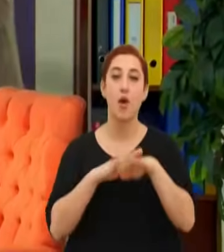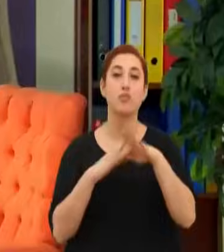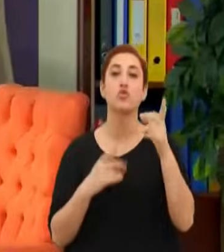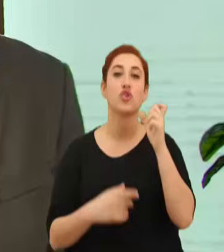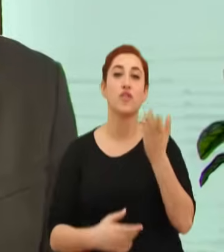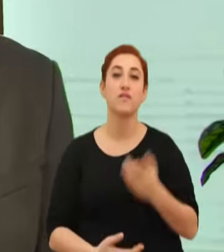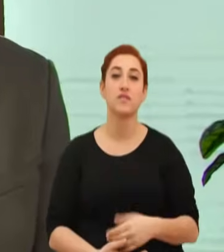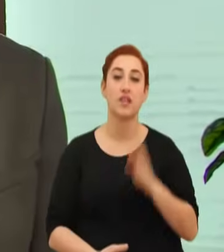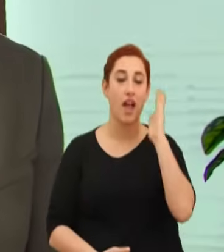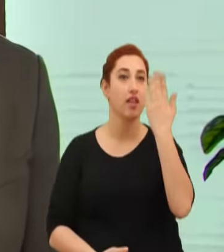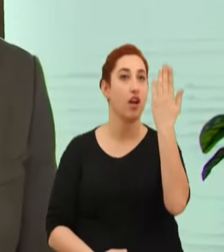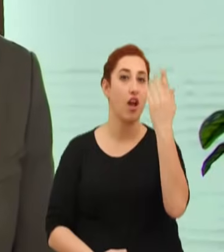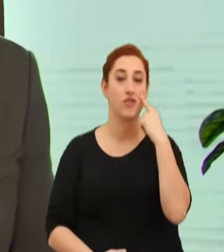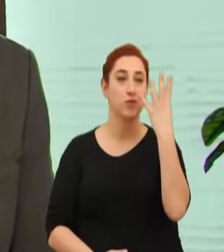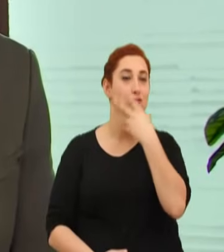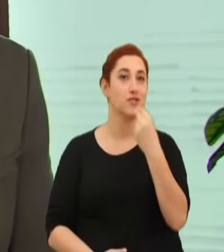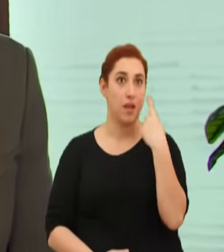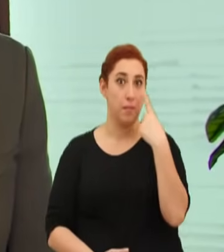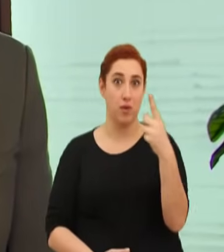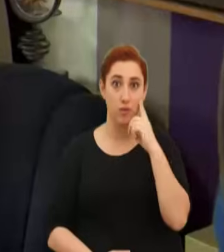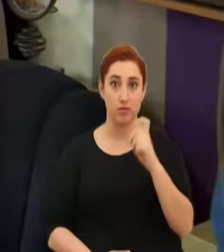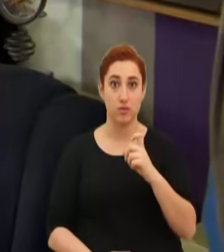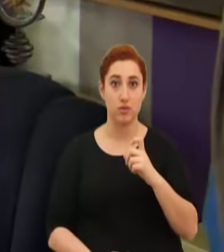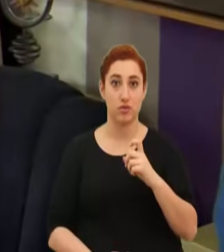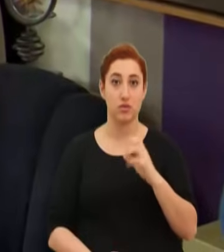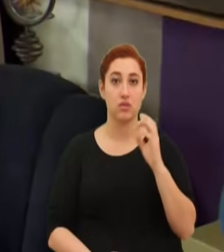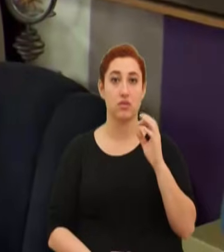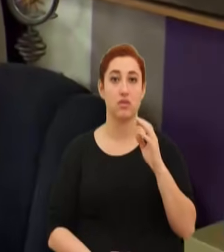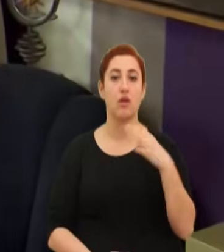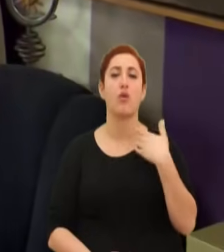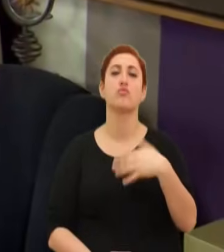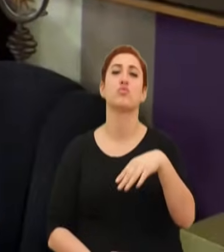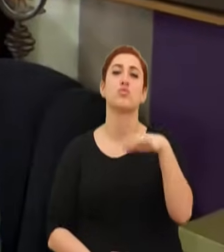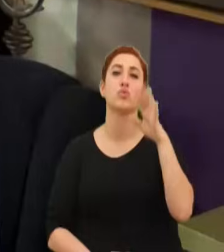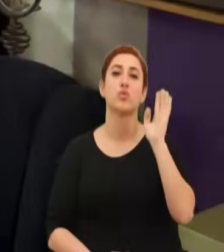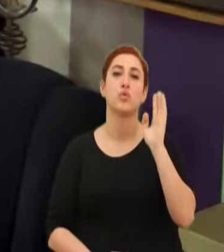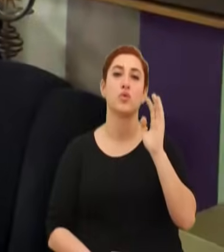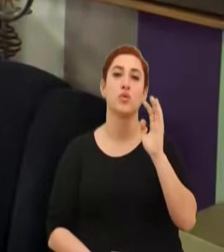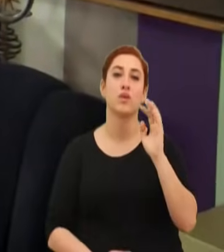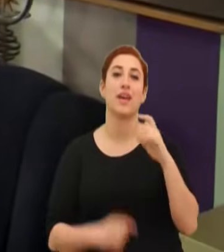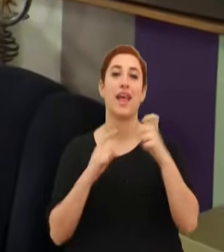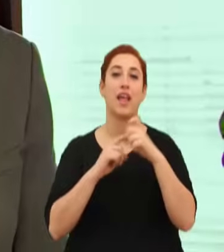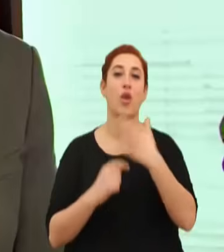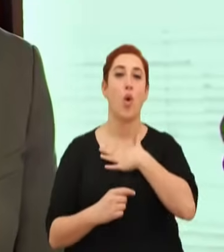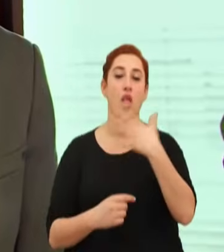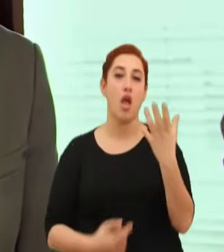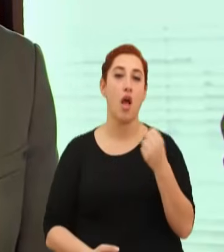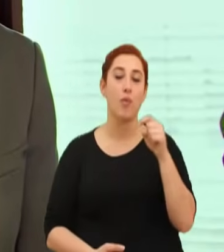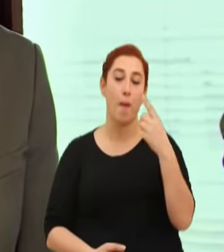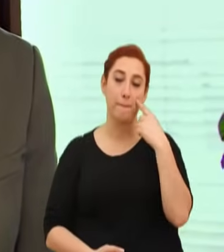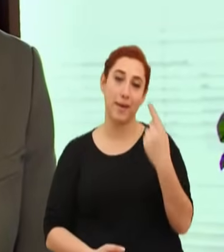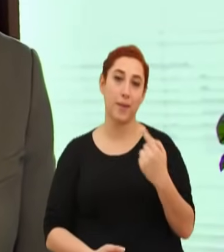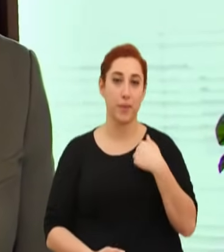yapıyordun Caviş? Aynanın karşısında güzelliğini mi seyrediyordun? Ay yok ayol. Engin'cim kolye almış.